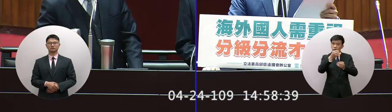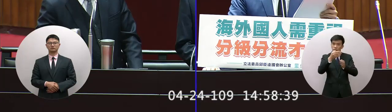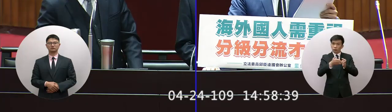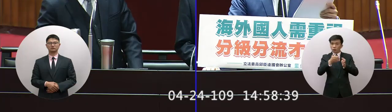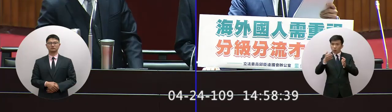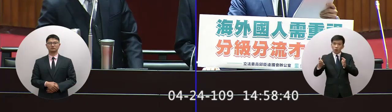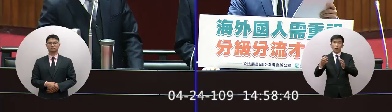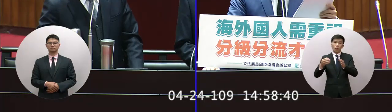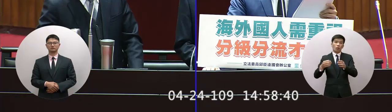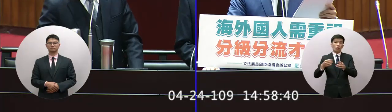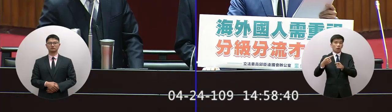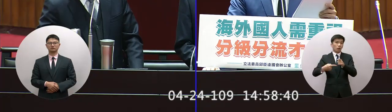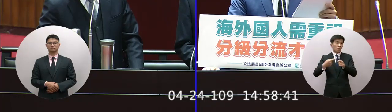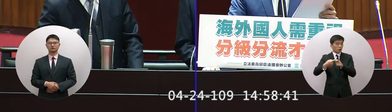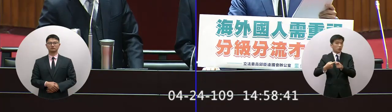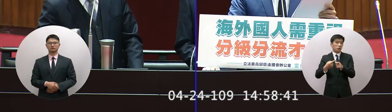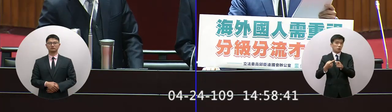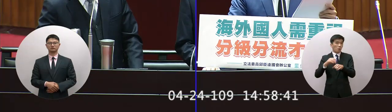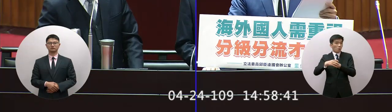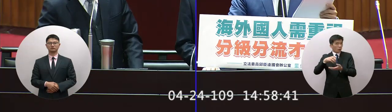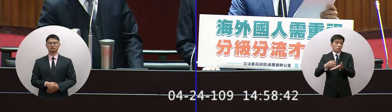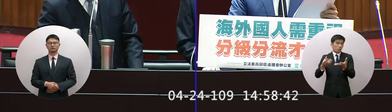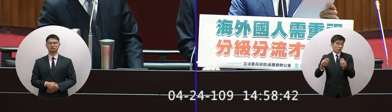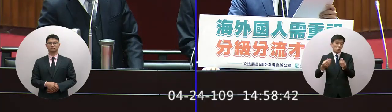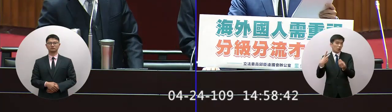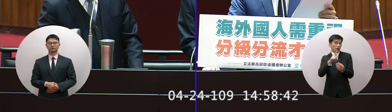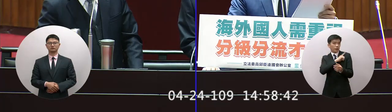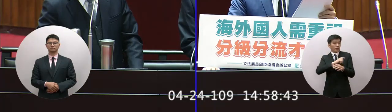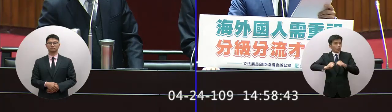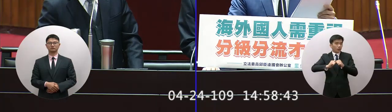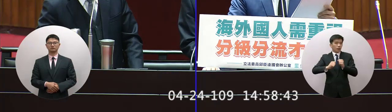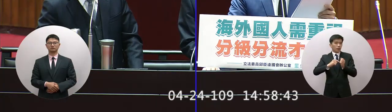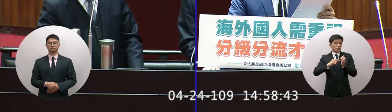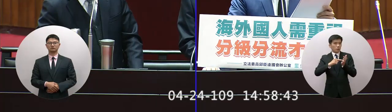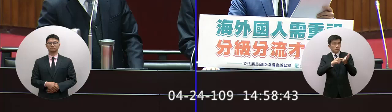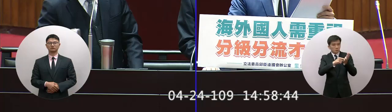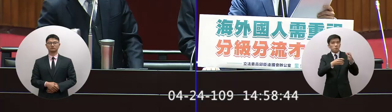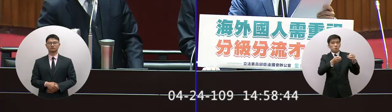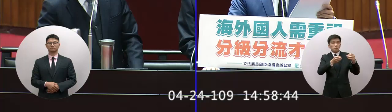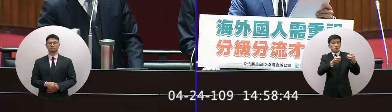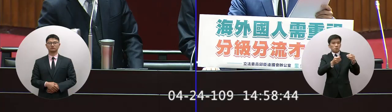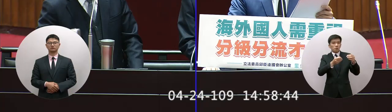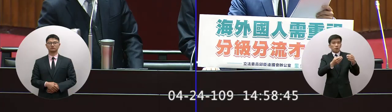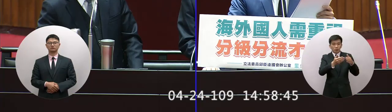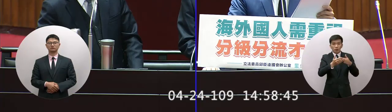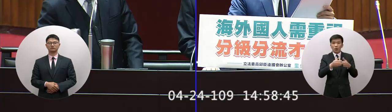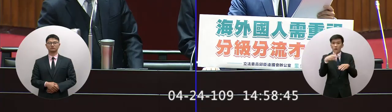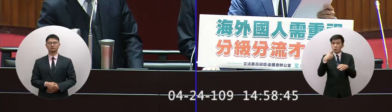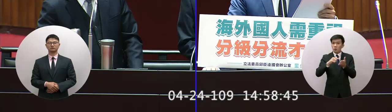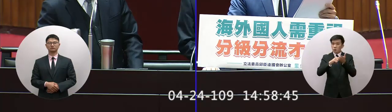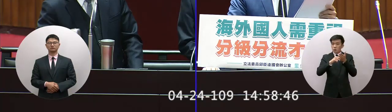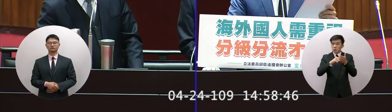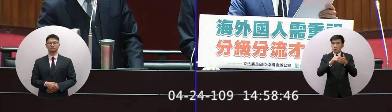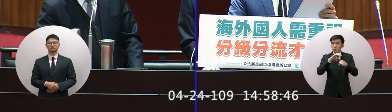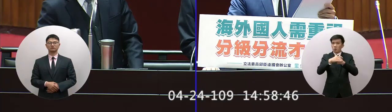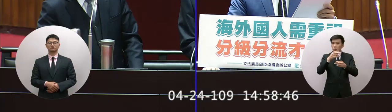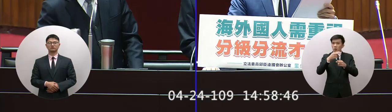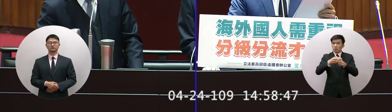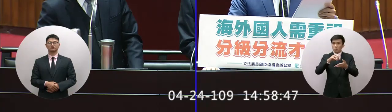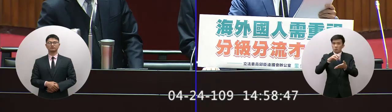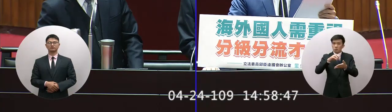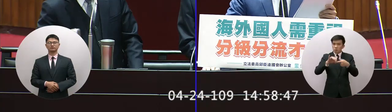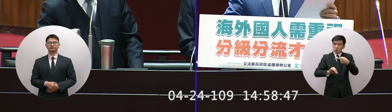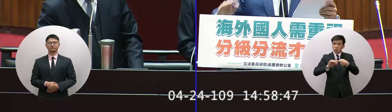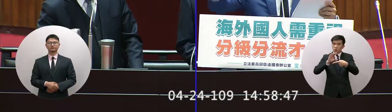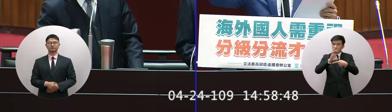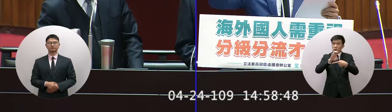最长一年还要自己去洽谈，保证成数还要按个案评估，也没有像防疫千亿保最高可以9.5成。那在营运资金